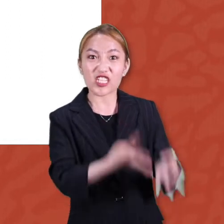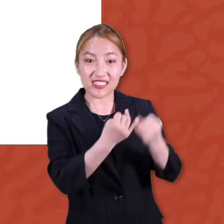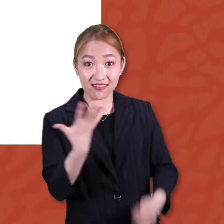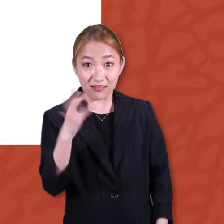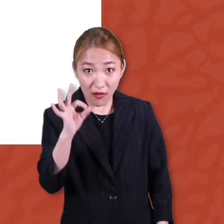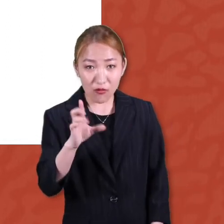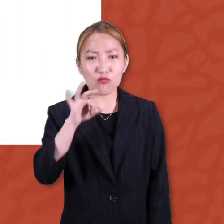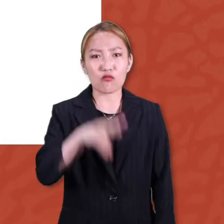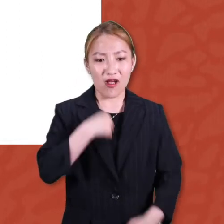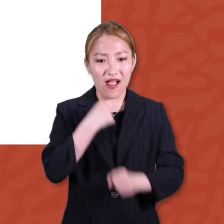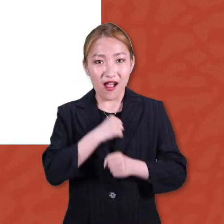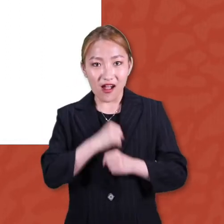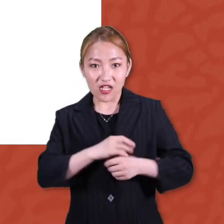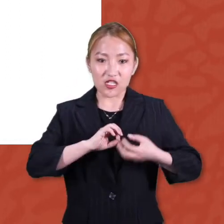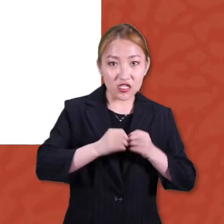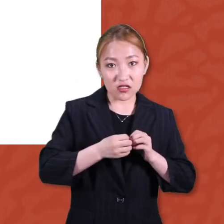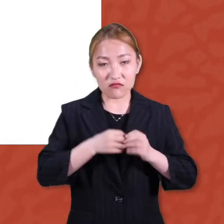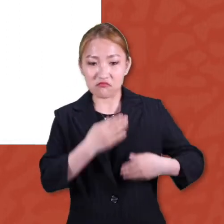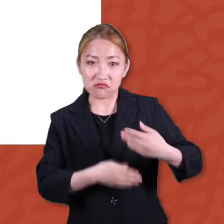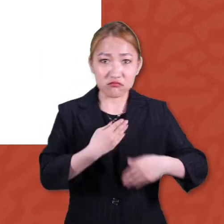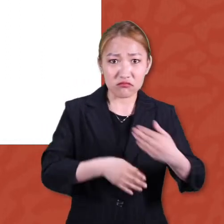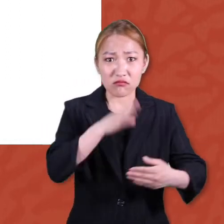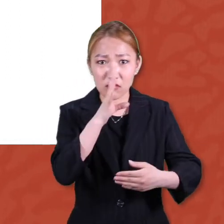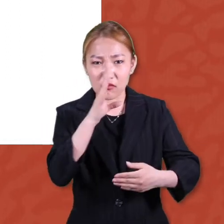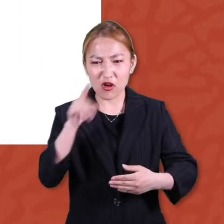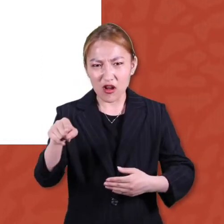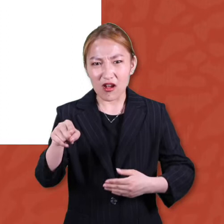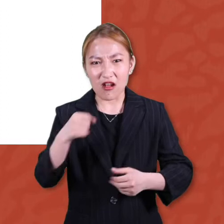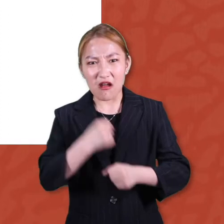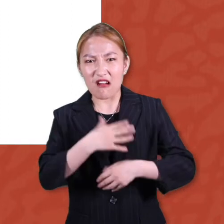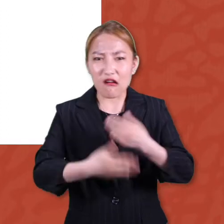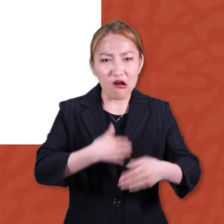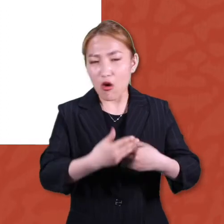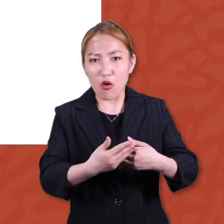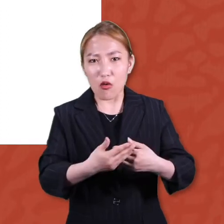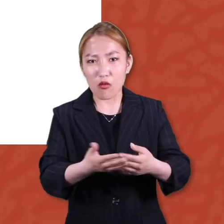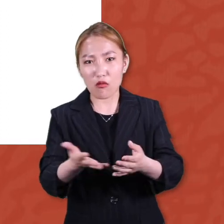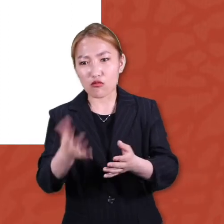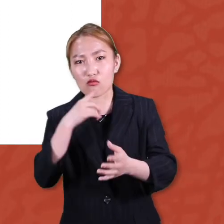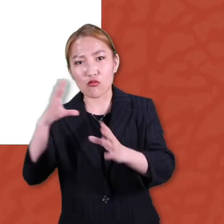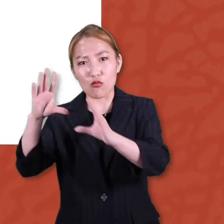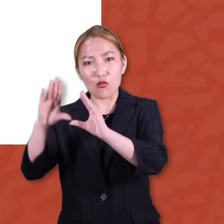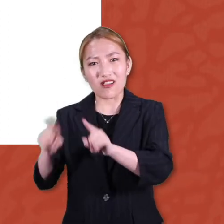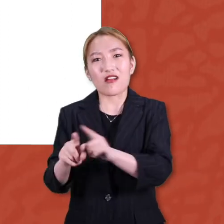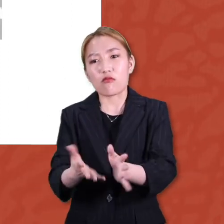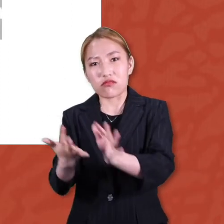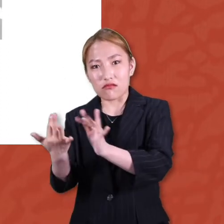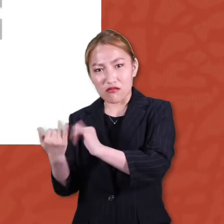байх нь хөдөлмөр эрхлэх өдөөгчийг бууруулах магадлалтай маш өгөөмөр нөхцөлийг харуулна.